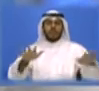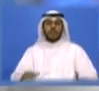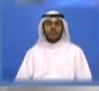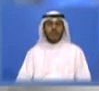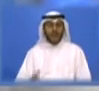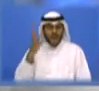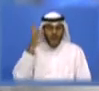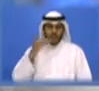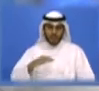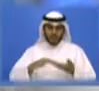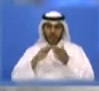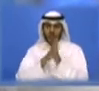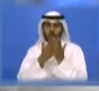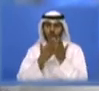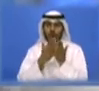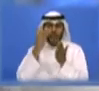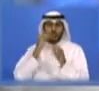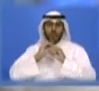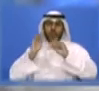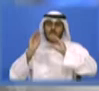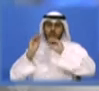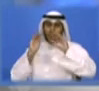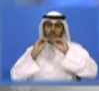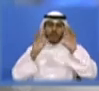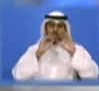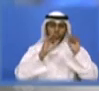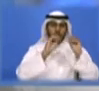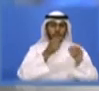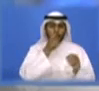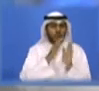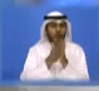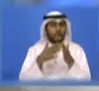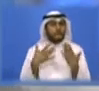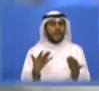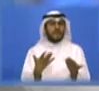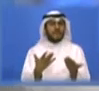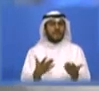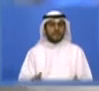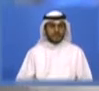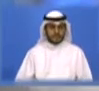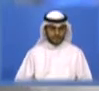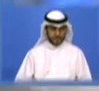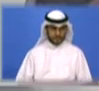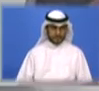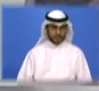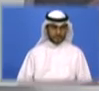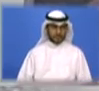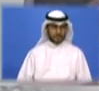في نشر كتاب الله في البلدان التي يصعب على أفرادها اقتناء المصحف الكريم.